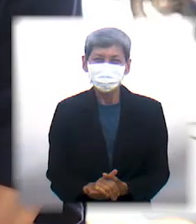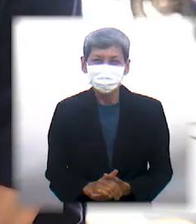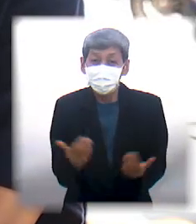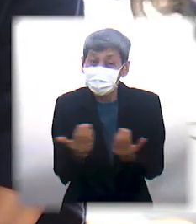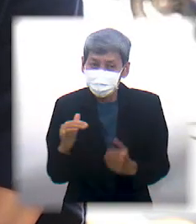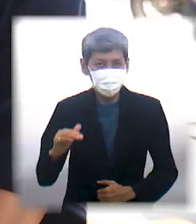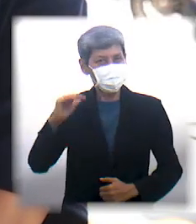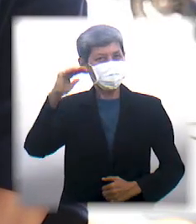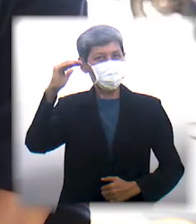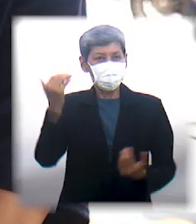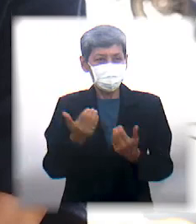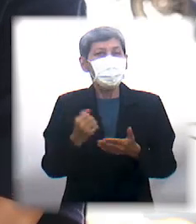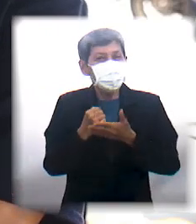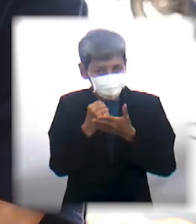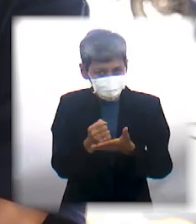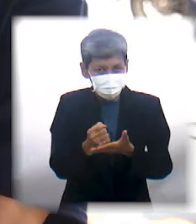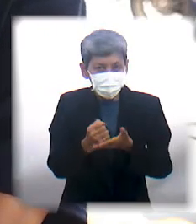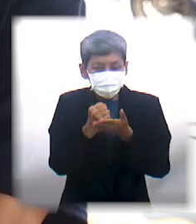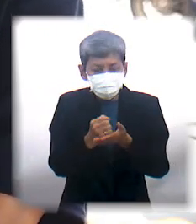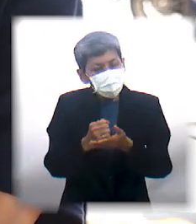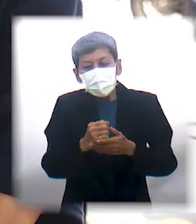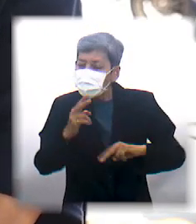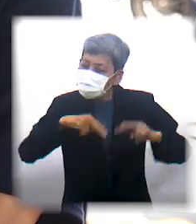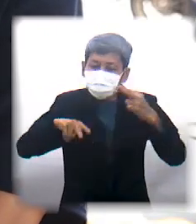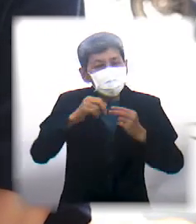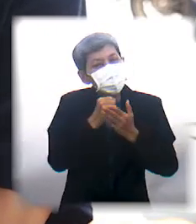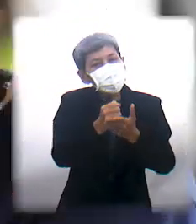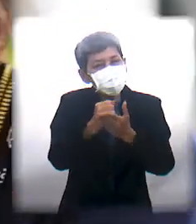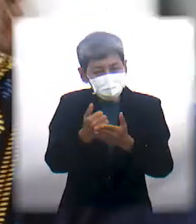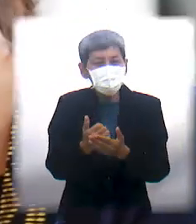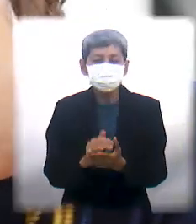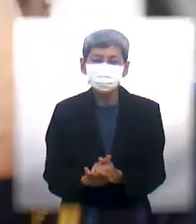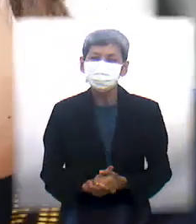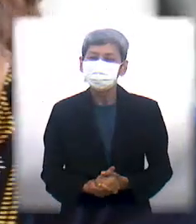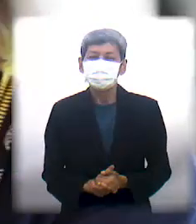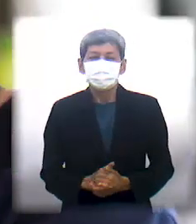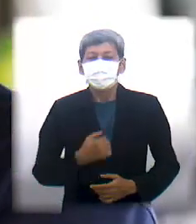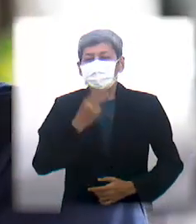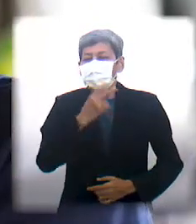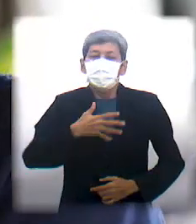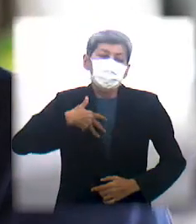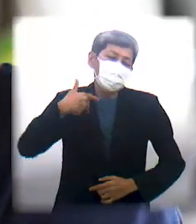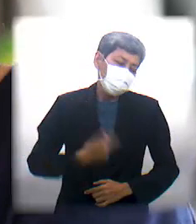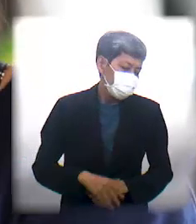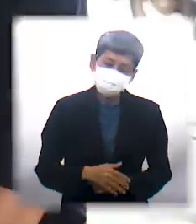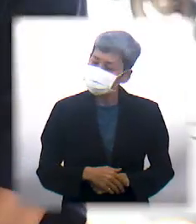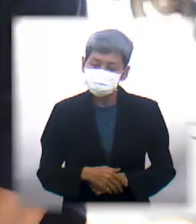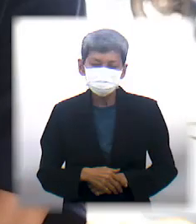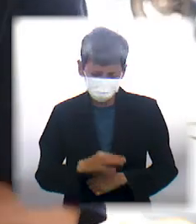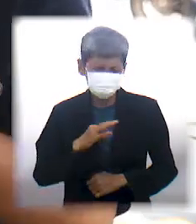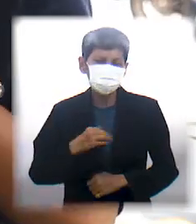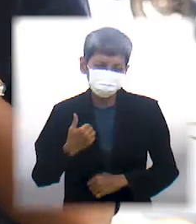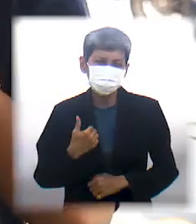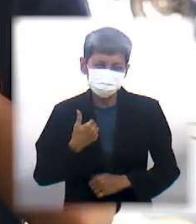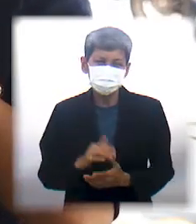ลูกโตก็คือลูกช่วยได้ช่วยแบบช่วยดูแลกันได้ค่ะตอนนั้นบอกเลยท้อทุกวันเอ